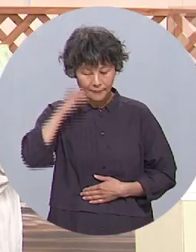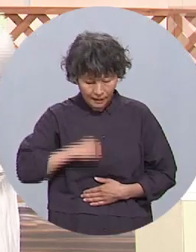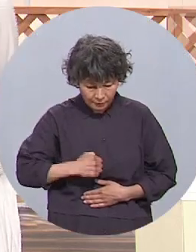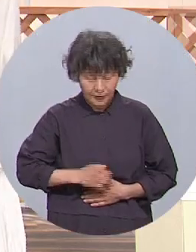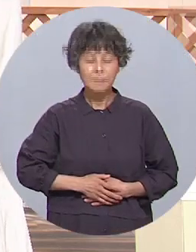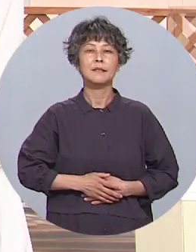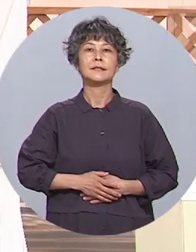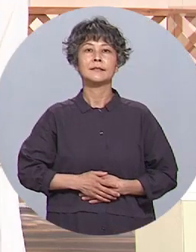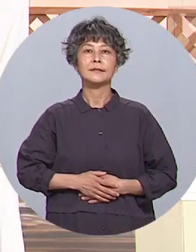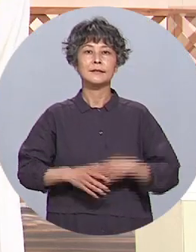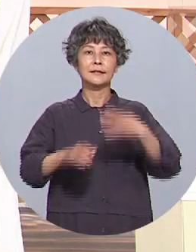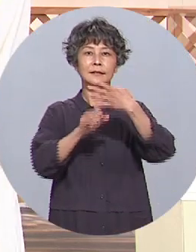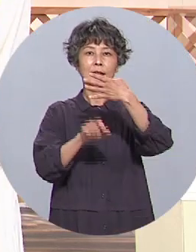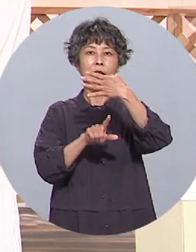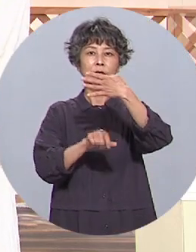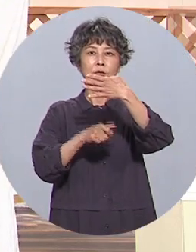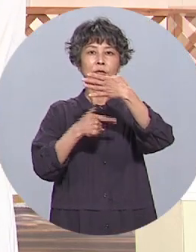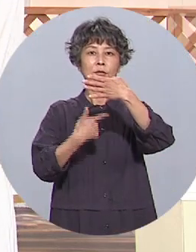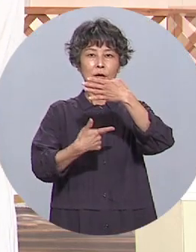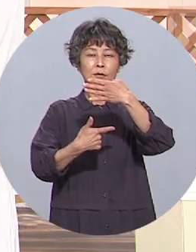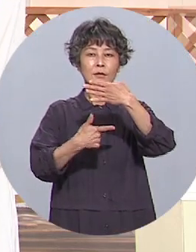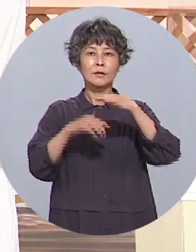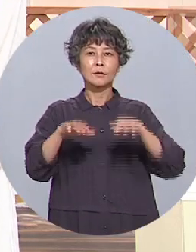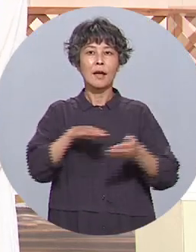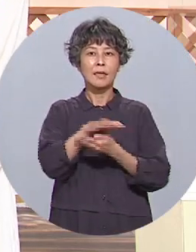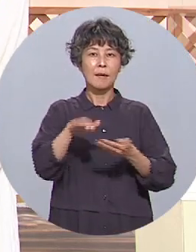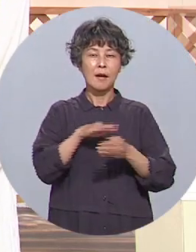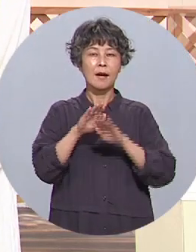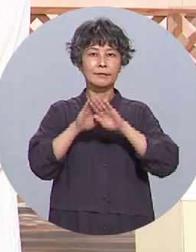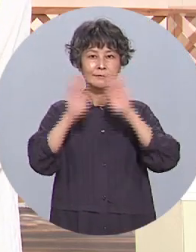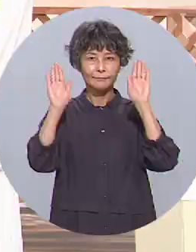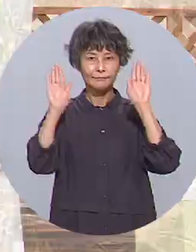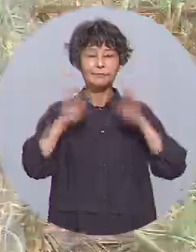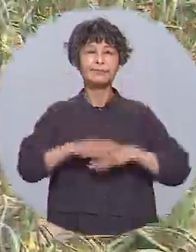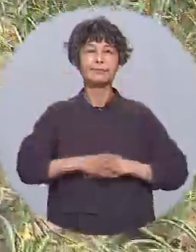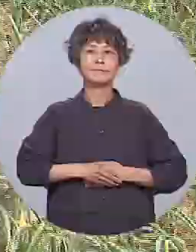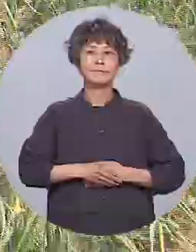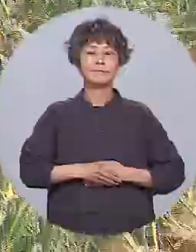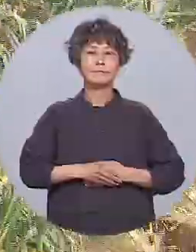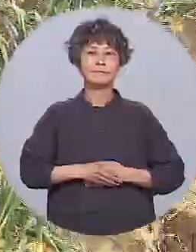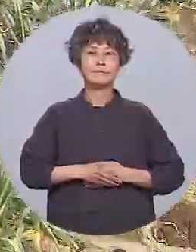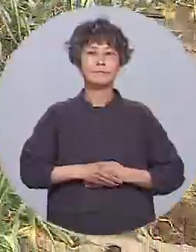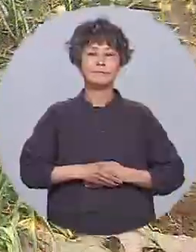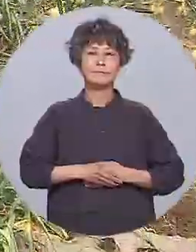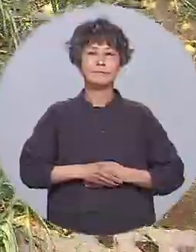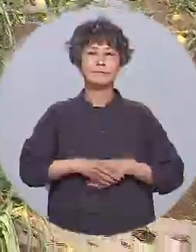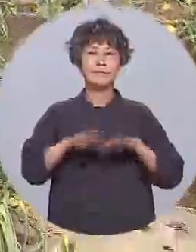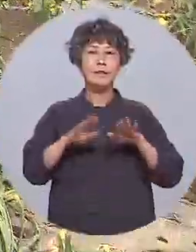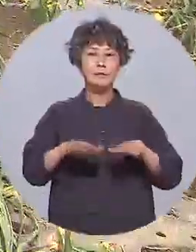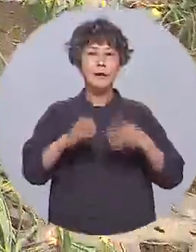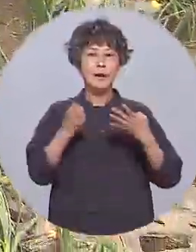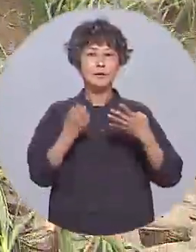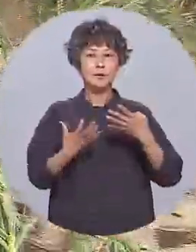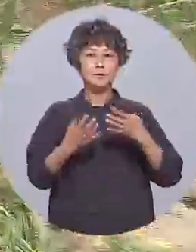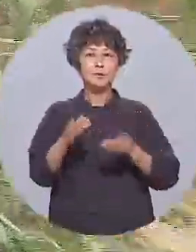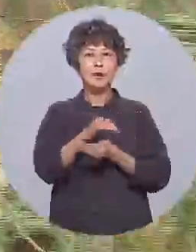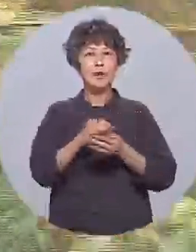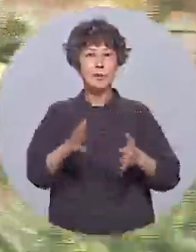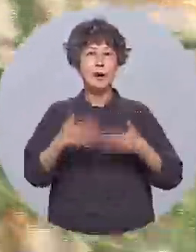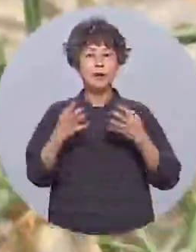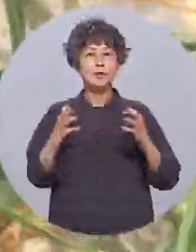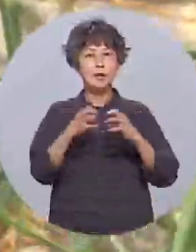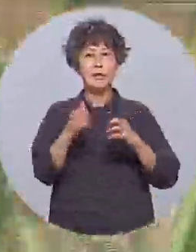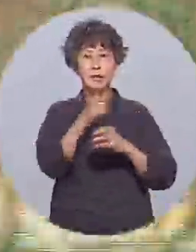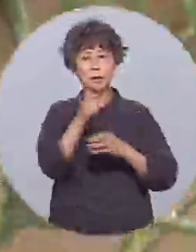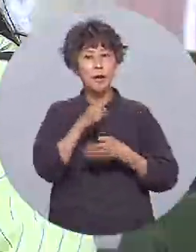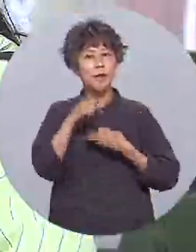おはようございます。 4月16日今玉 スタート。 今が旬の埼玉の春野菜